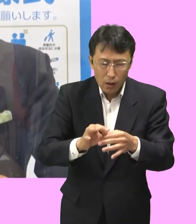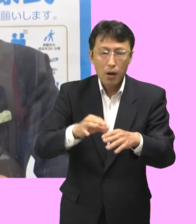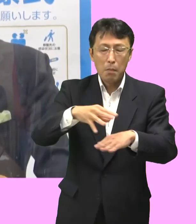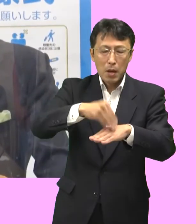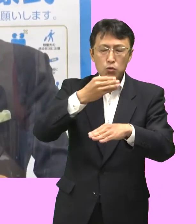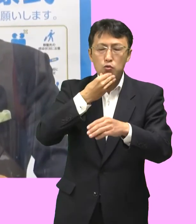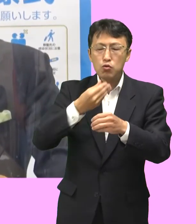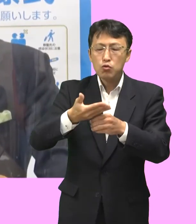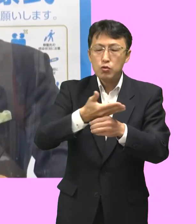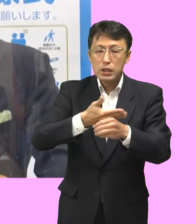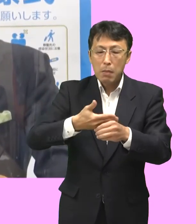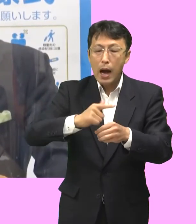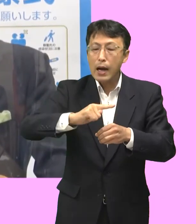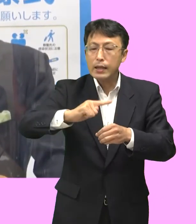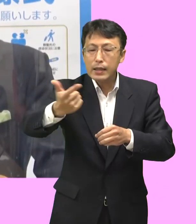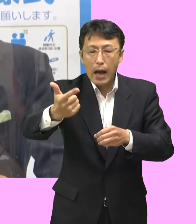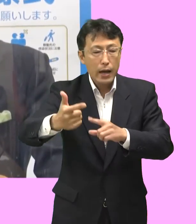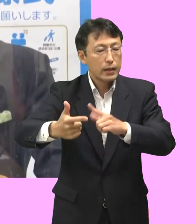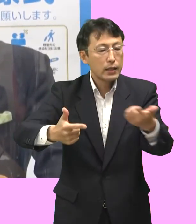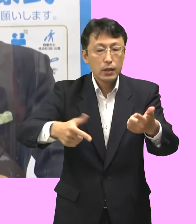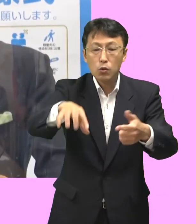福島以外のところで